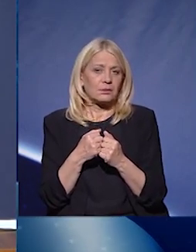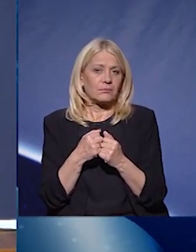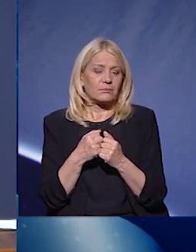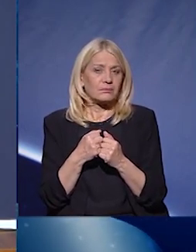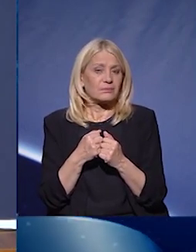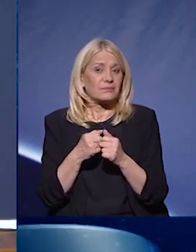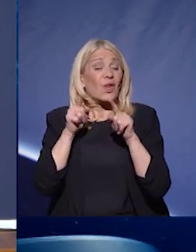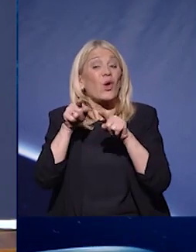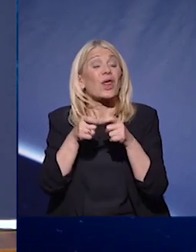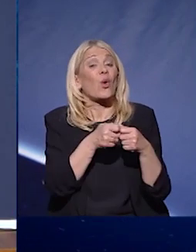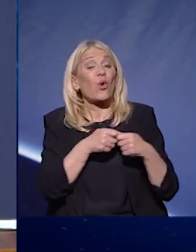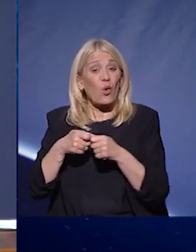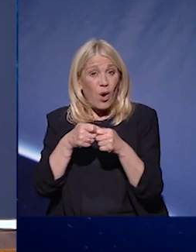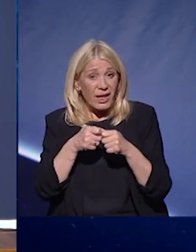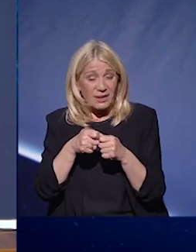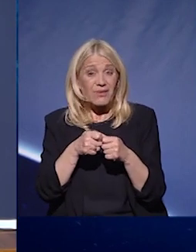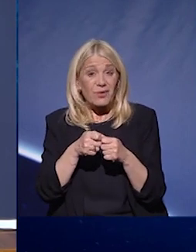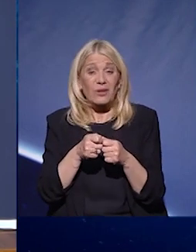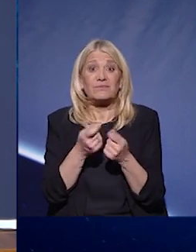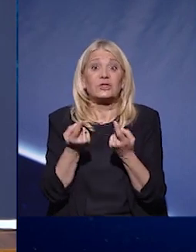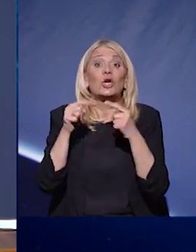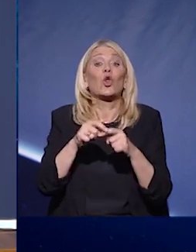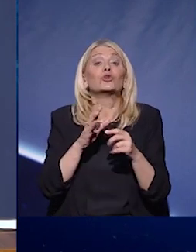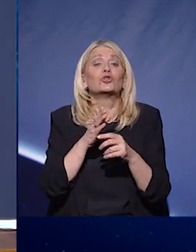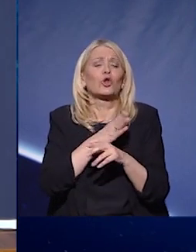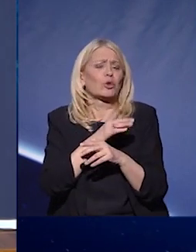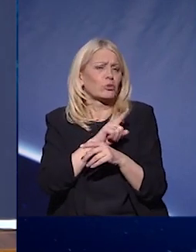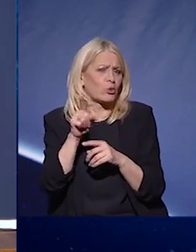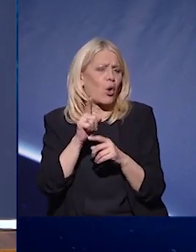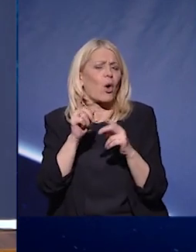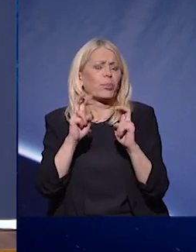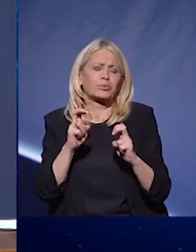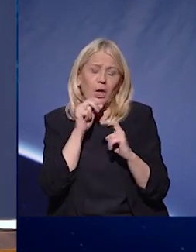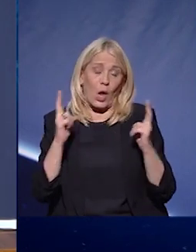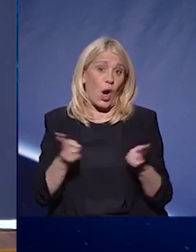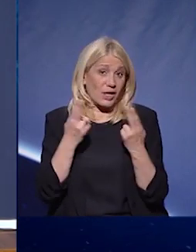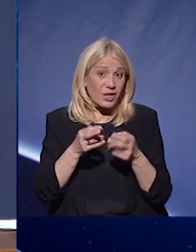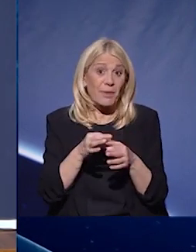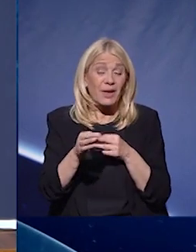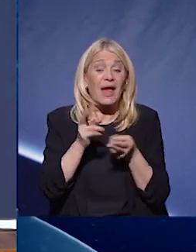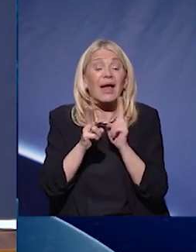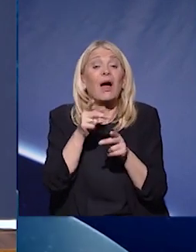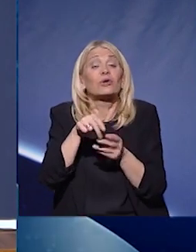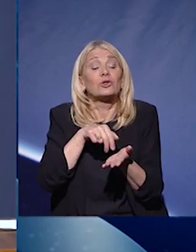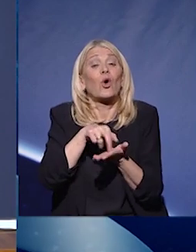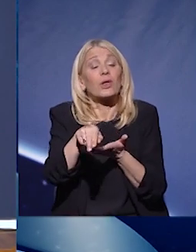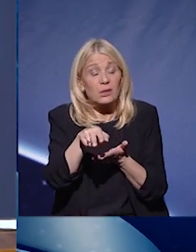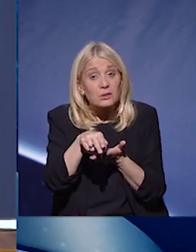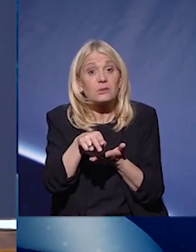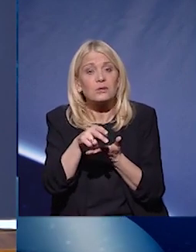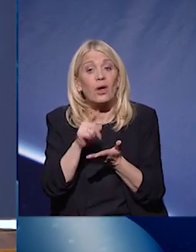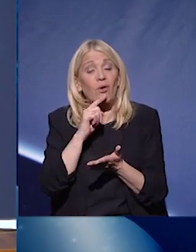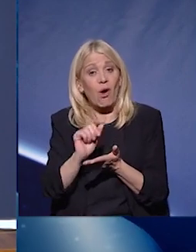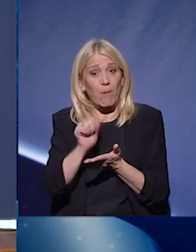oni kolektivi, znači svakako će doći do popuštanja i do relaksacije. Kako će ići? Pa normalno da oni koji su